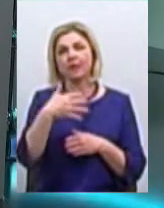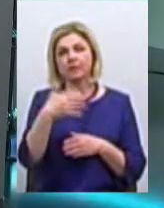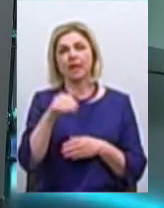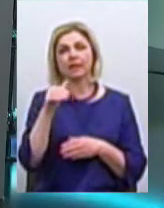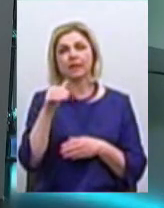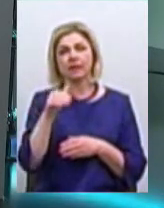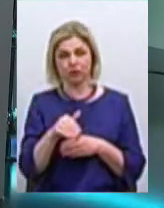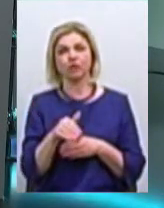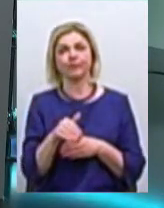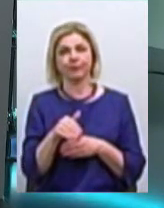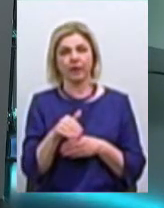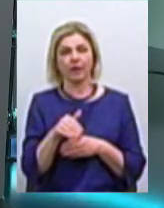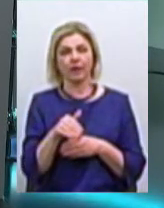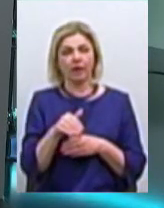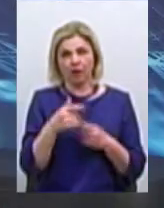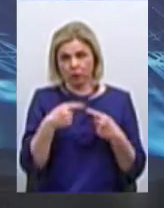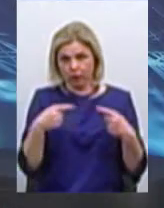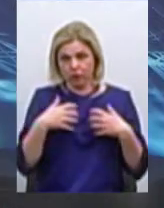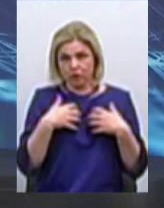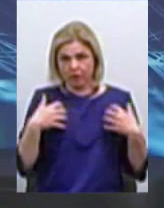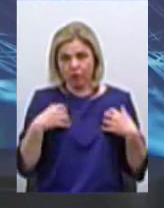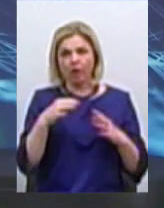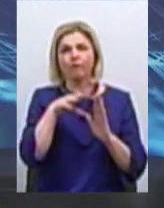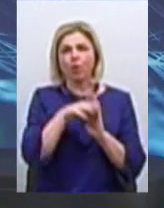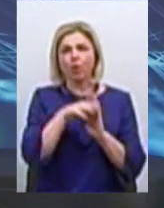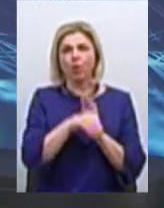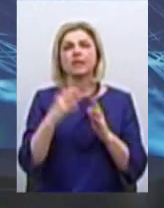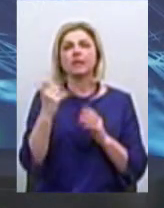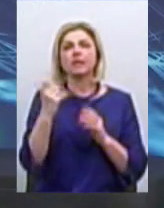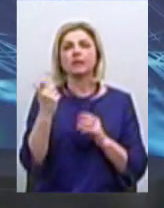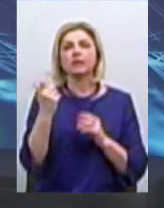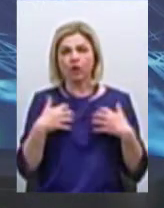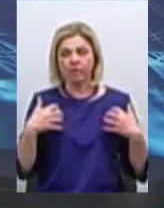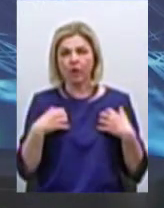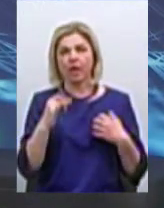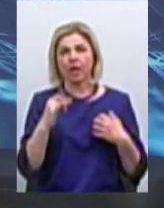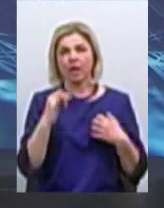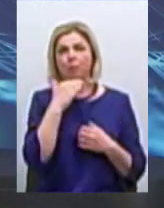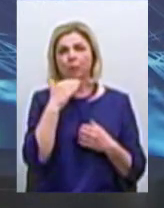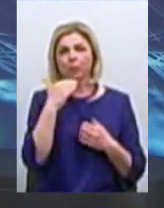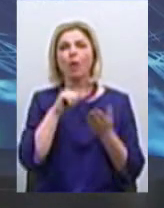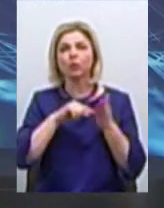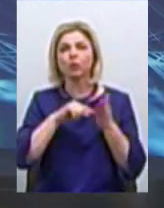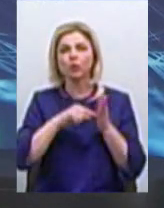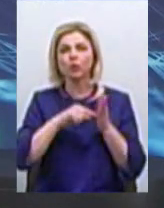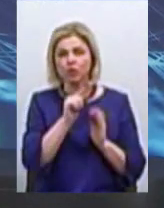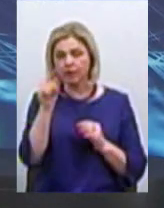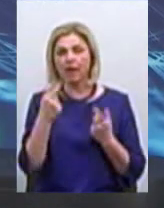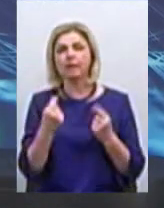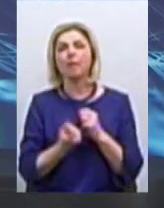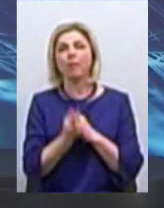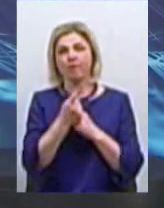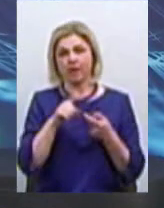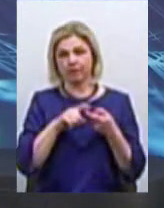котів. Крім цього, щеплюються і сільськогосподарські тварини, але в неблагополучних пунктах, там, де у нас виник